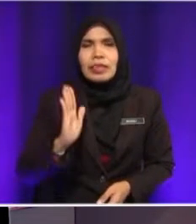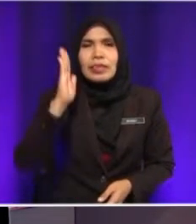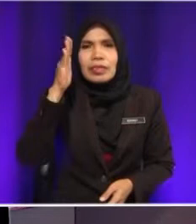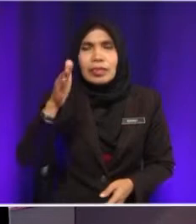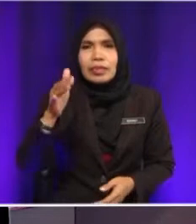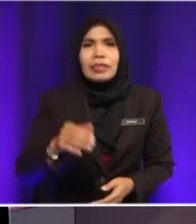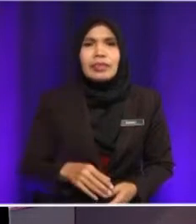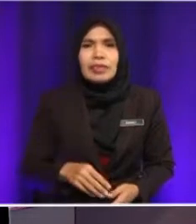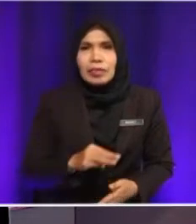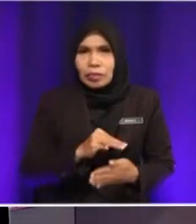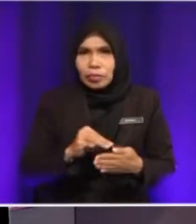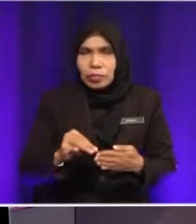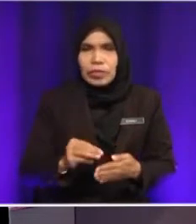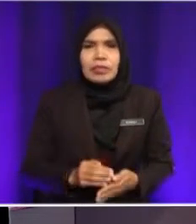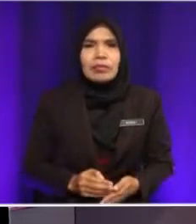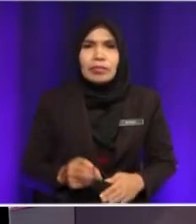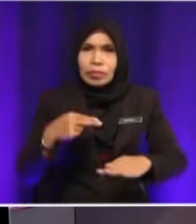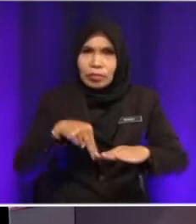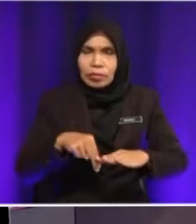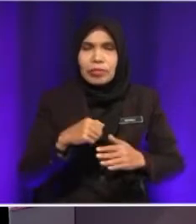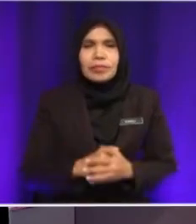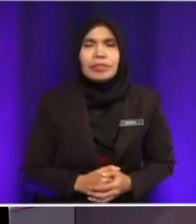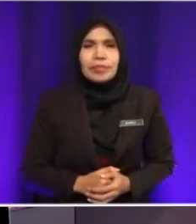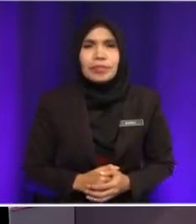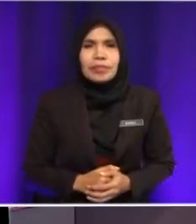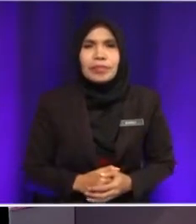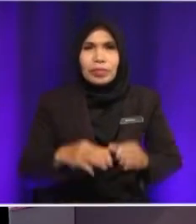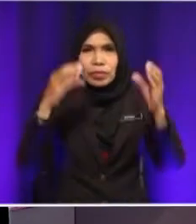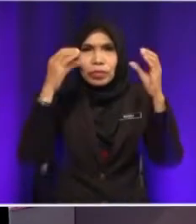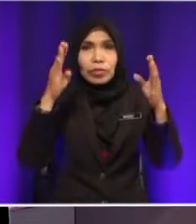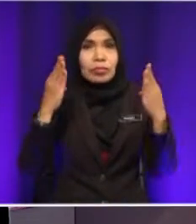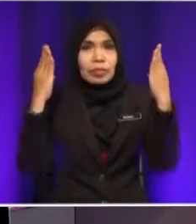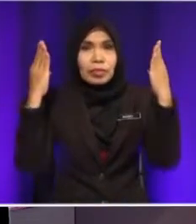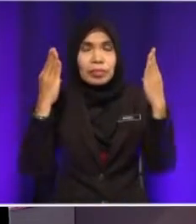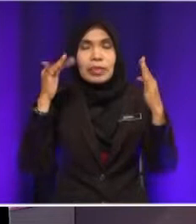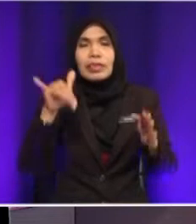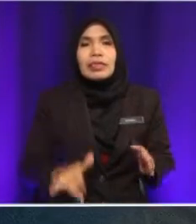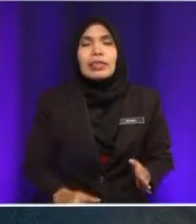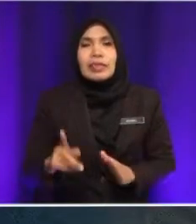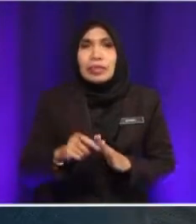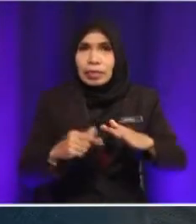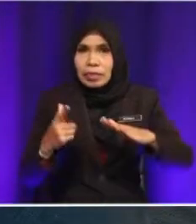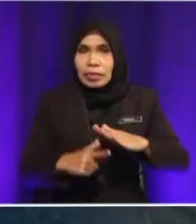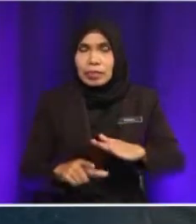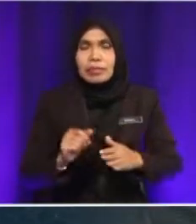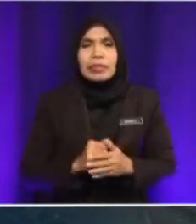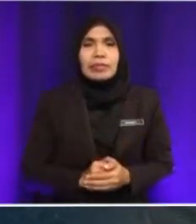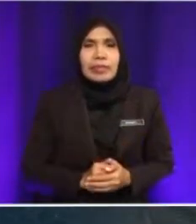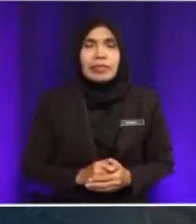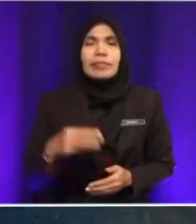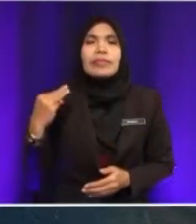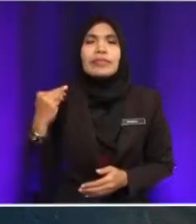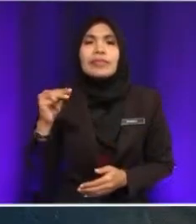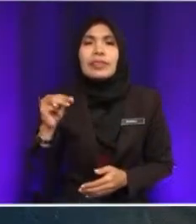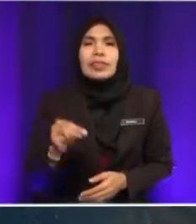jadi guru mata pelajaran pula ini penting guru-guru kita yang terlibat dengan ujian akhir sesi akademik mereka